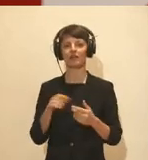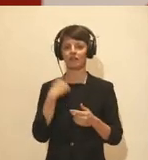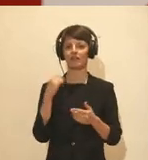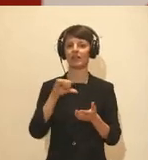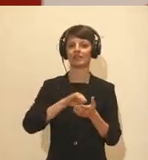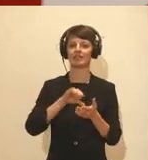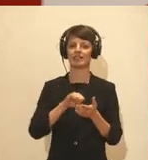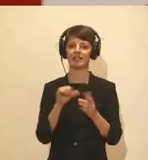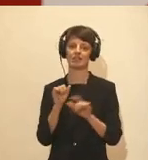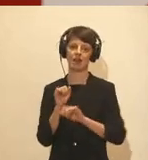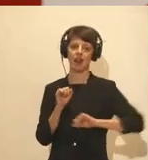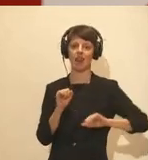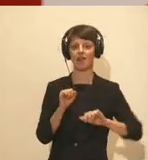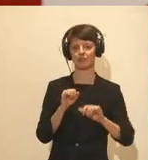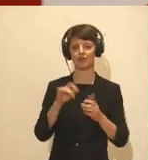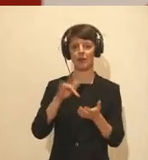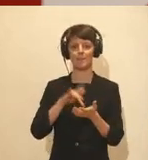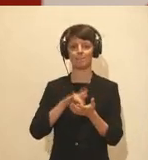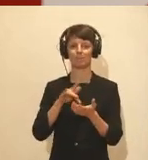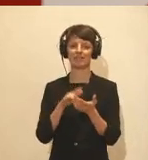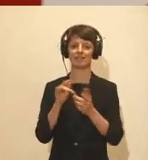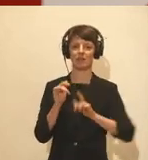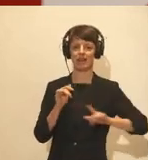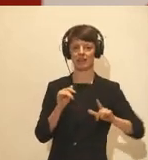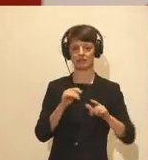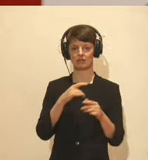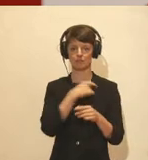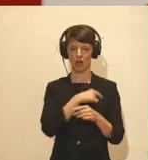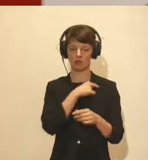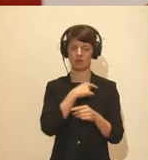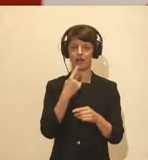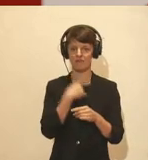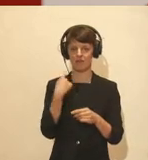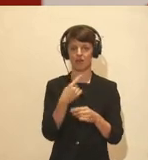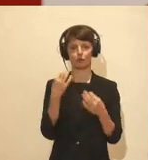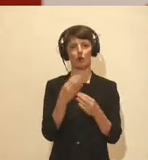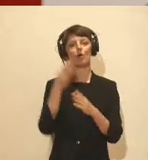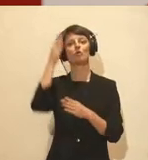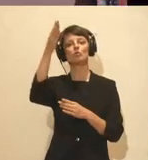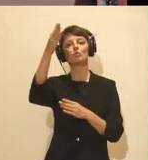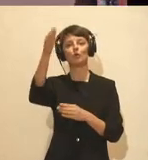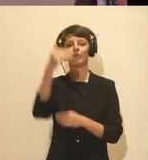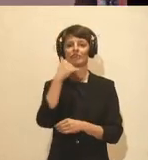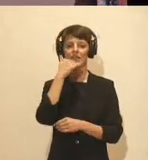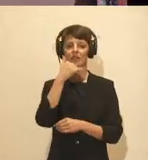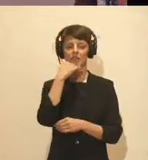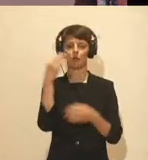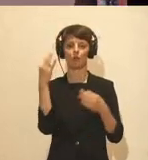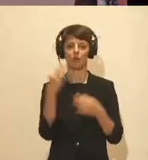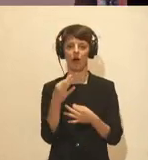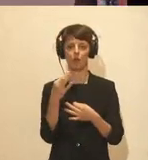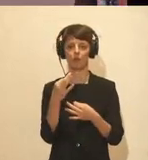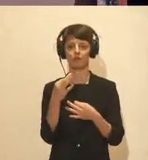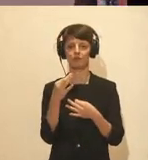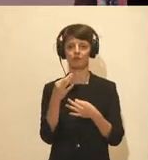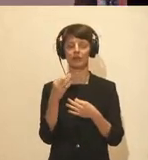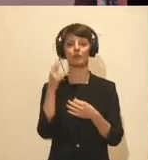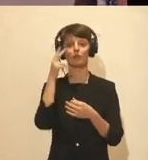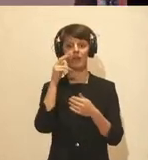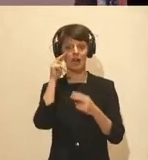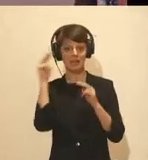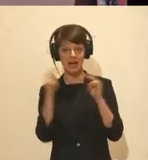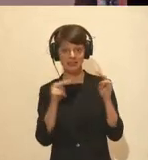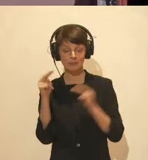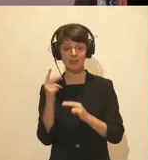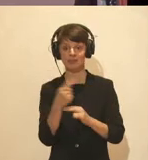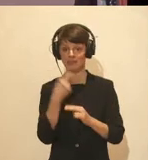parteien machen als mitte-links-parteien mache immer auch eine zukunfts erzählung dazu gehören die die sozialen aspekte beinhaltet über die